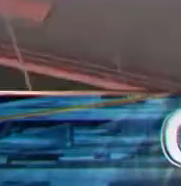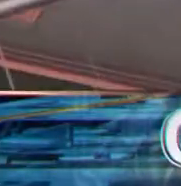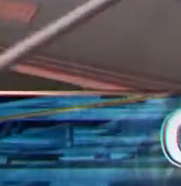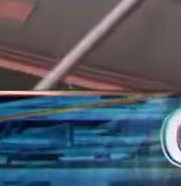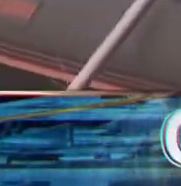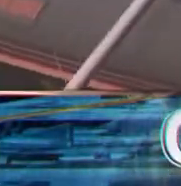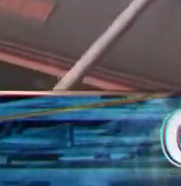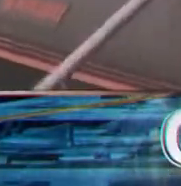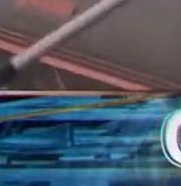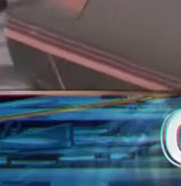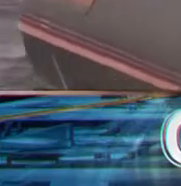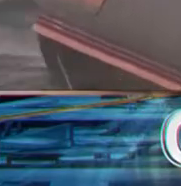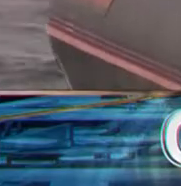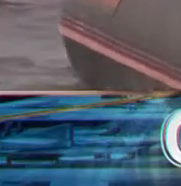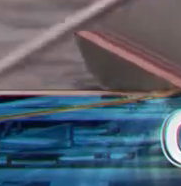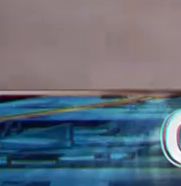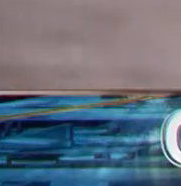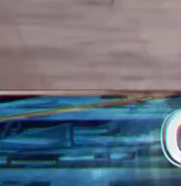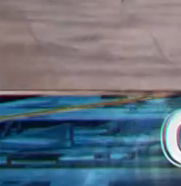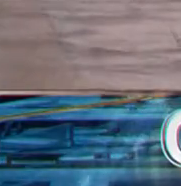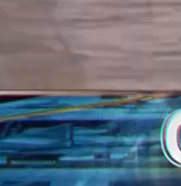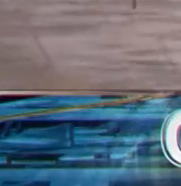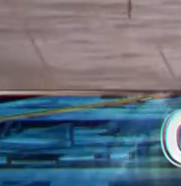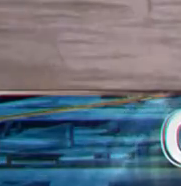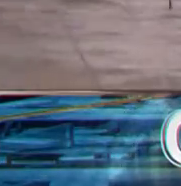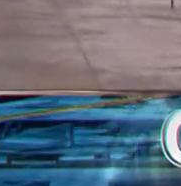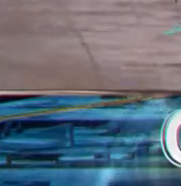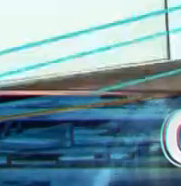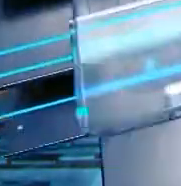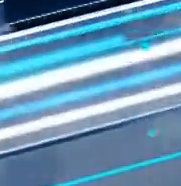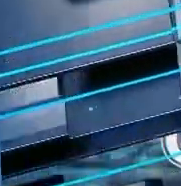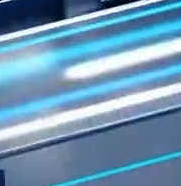Операция «Нерест». В Алматинской области с 5 апреля вводится запрет на лов рыбы.